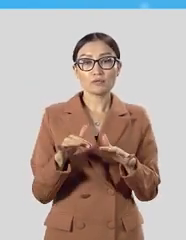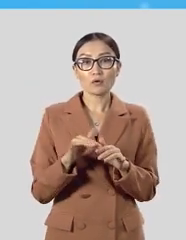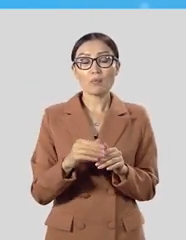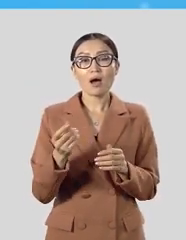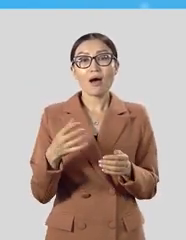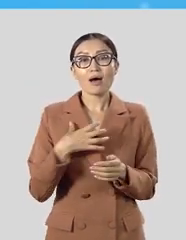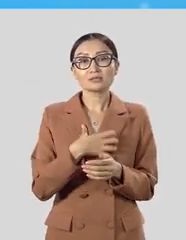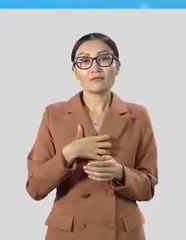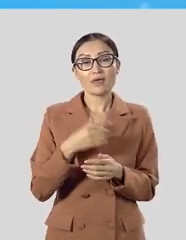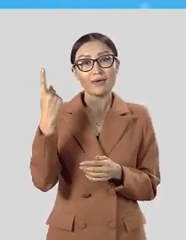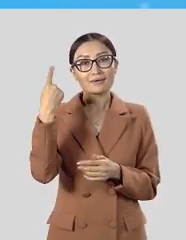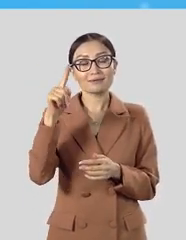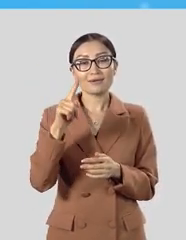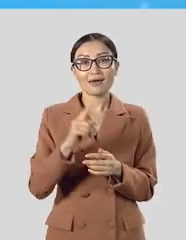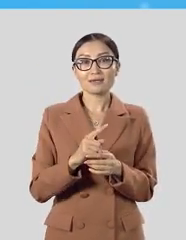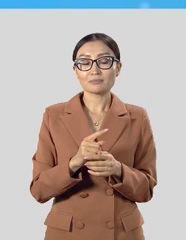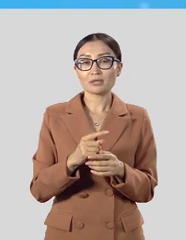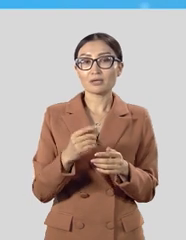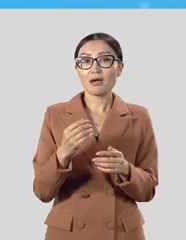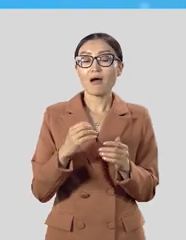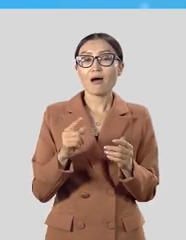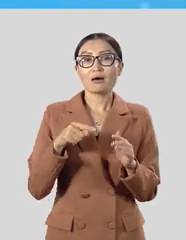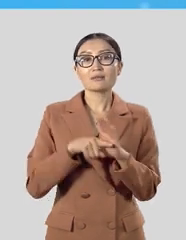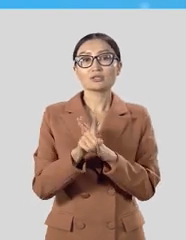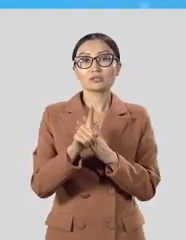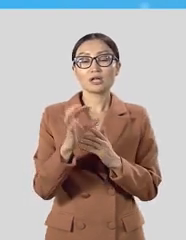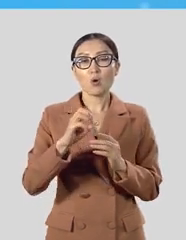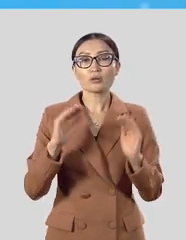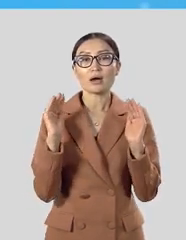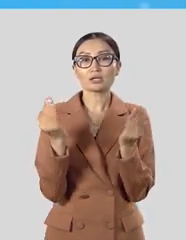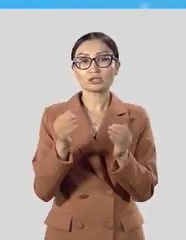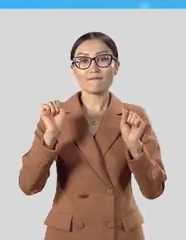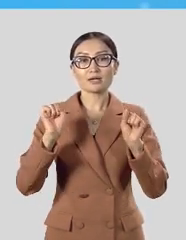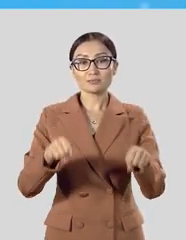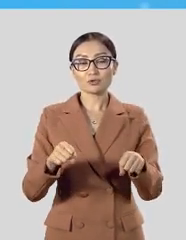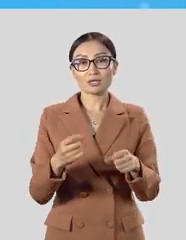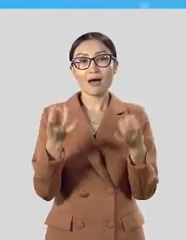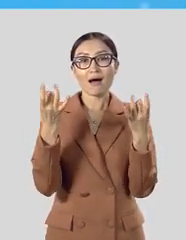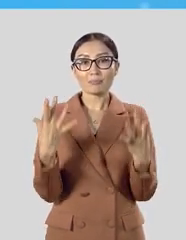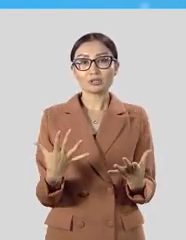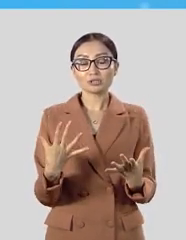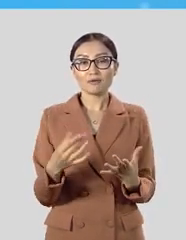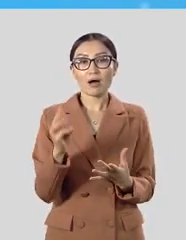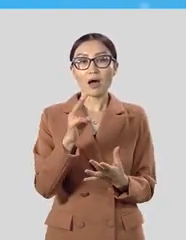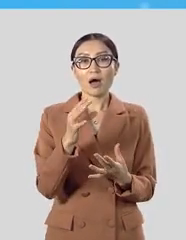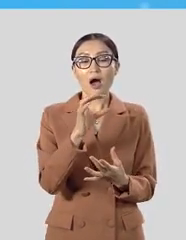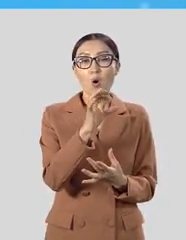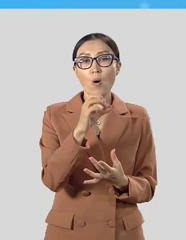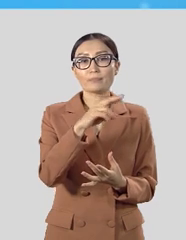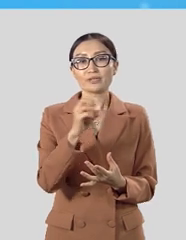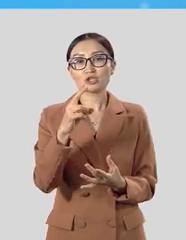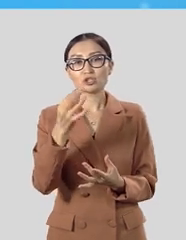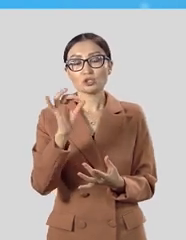что основная идея изобретения отталкивалась от ограниченных возможностей обычного оптического